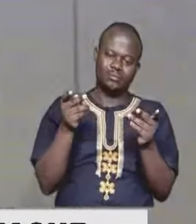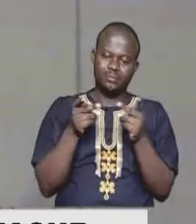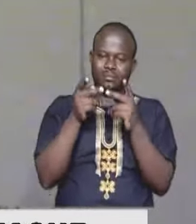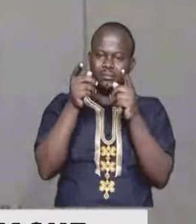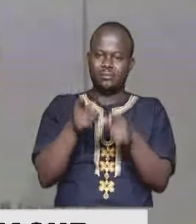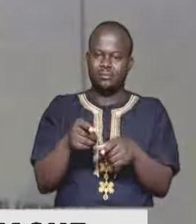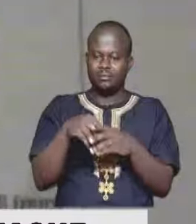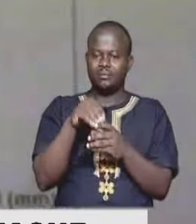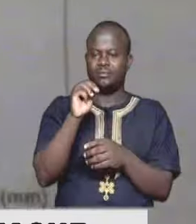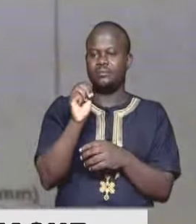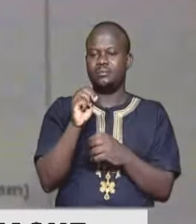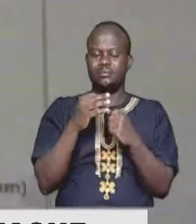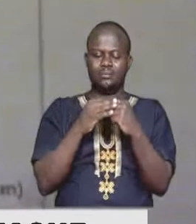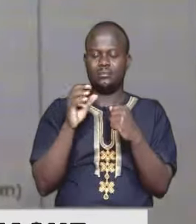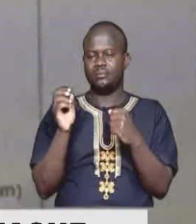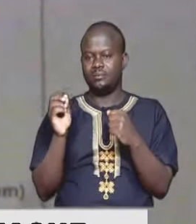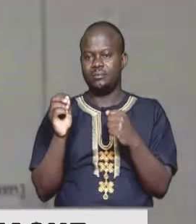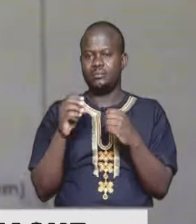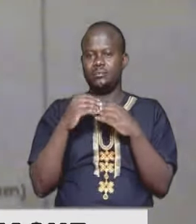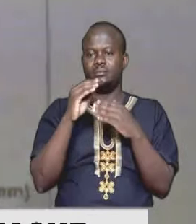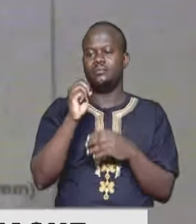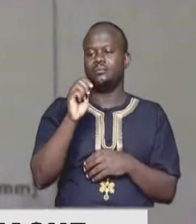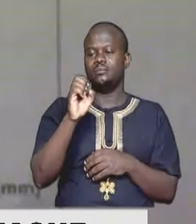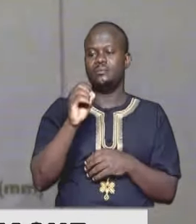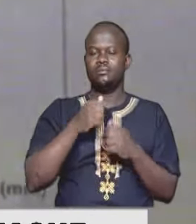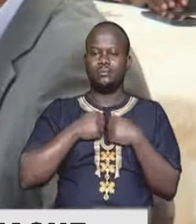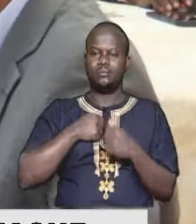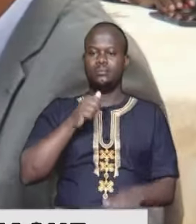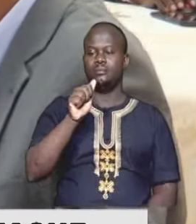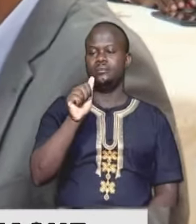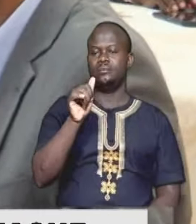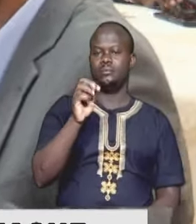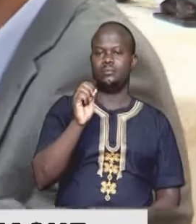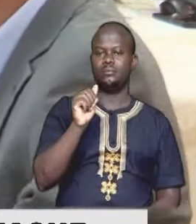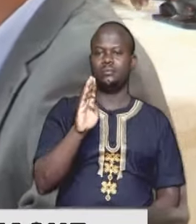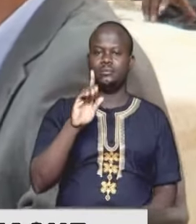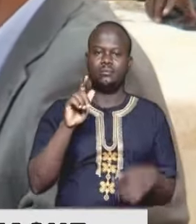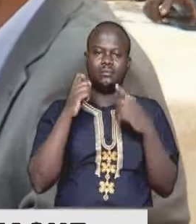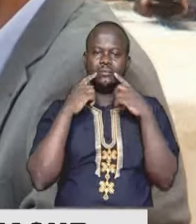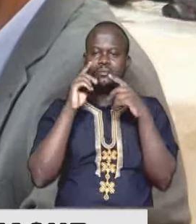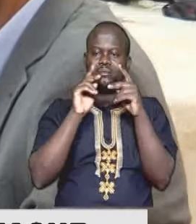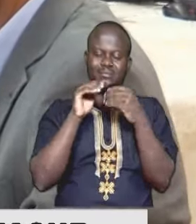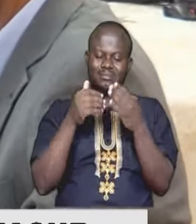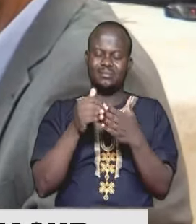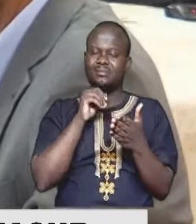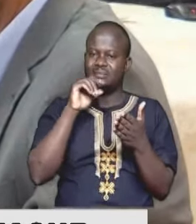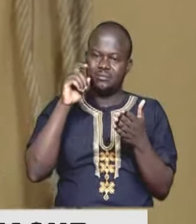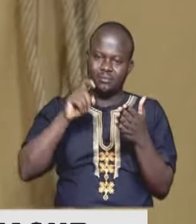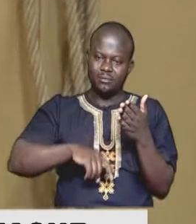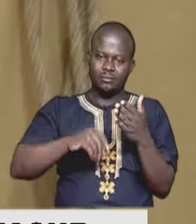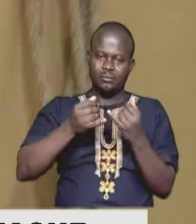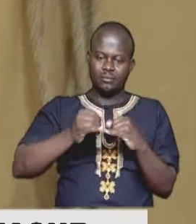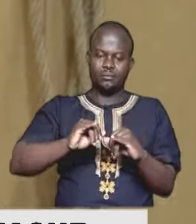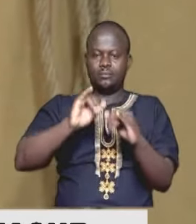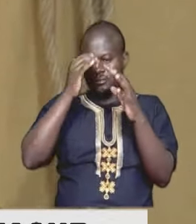kuri 800 mm. Umuyobozi wa Meteo Rwanda Aimable Gahigi asanga buri wese akwiye kutirara mu gushyira mu